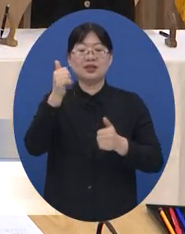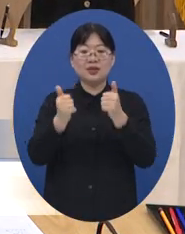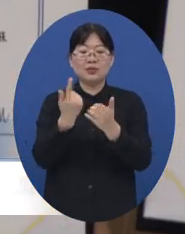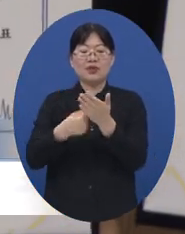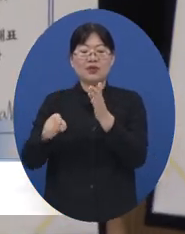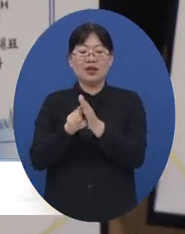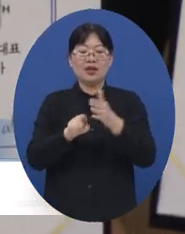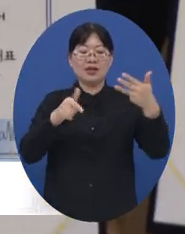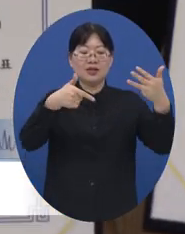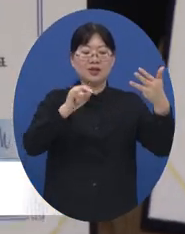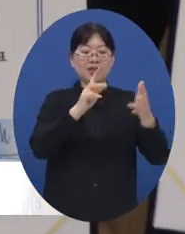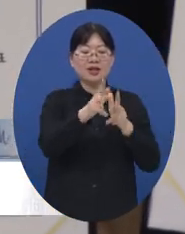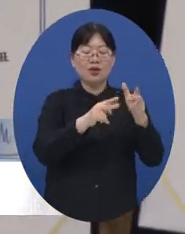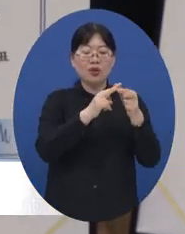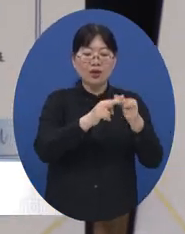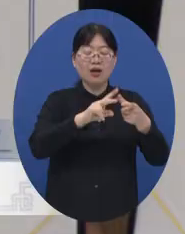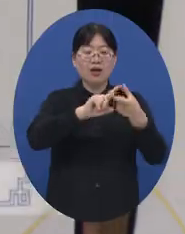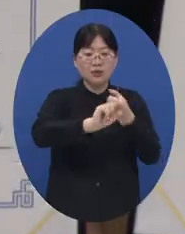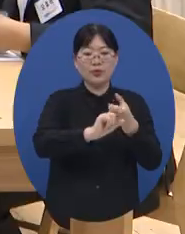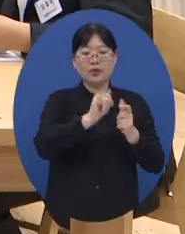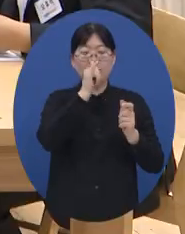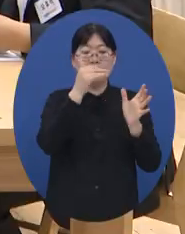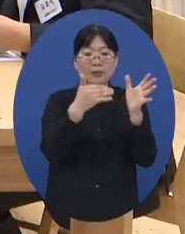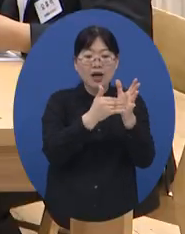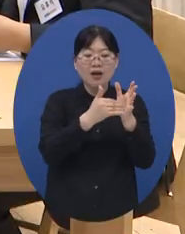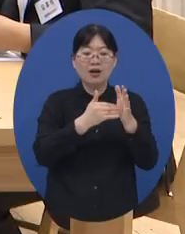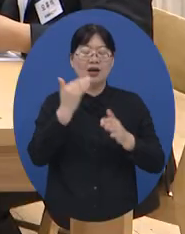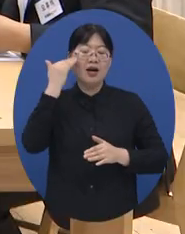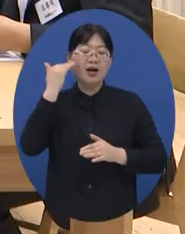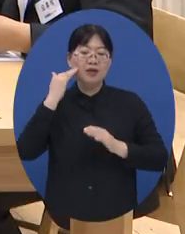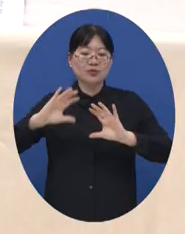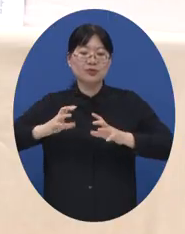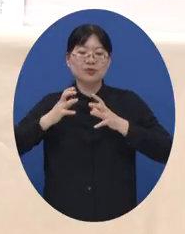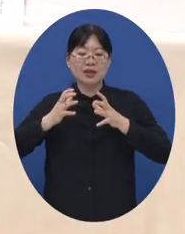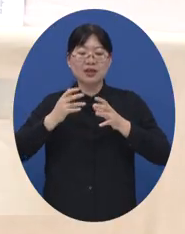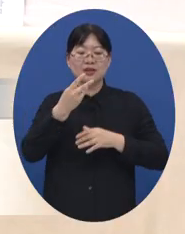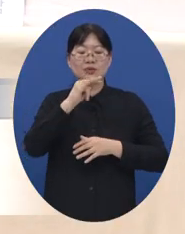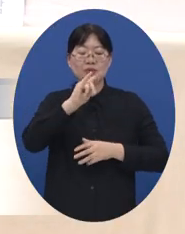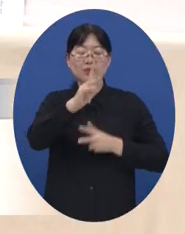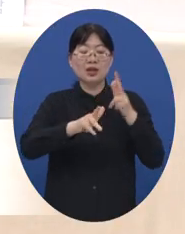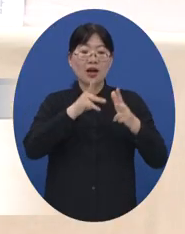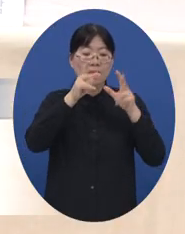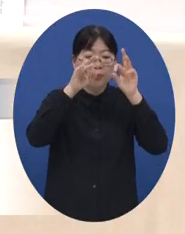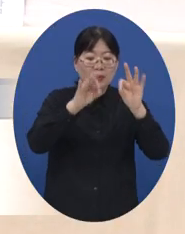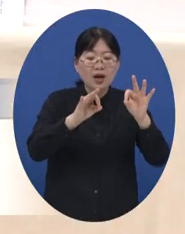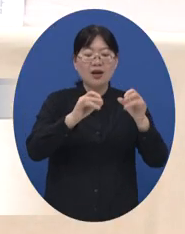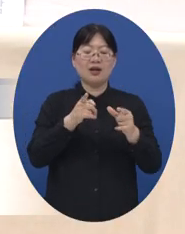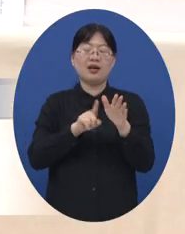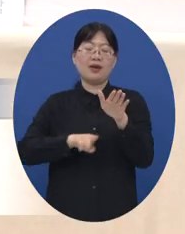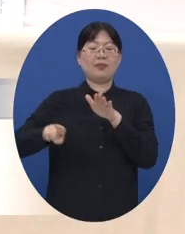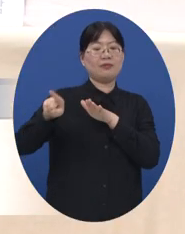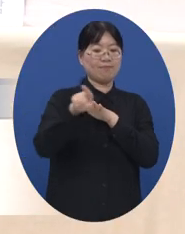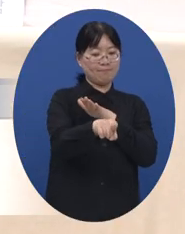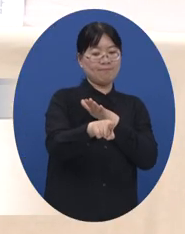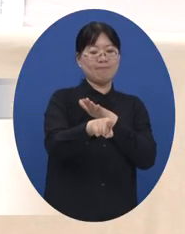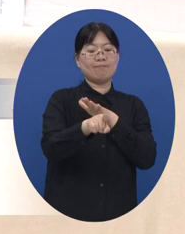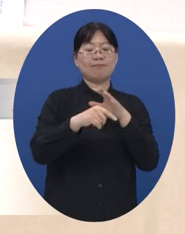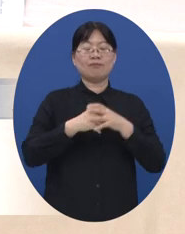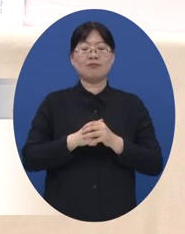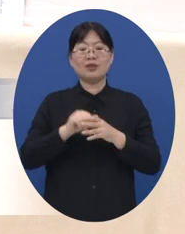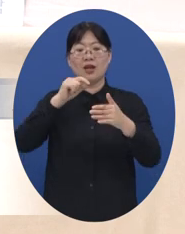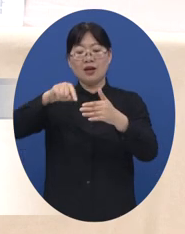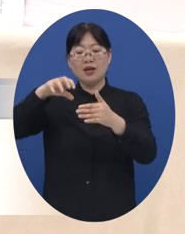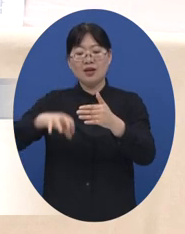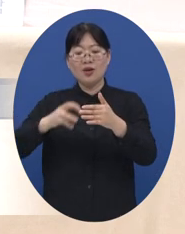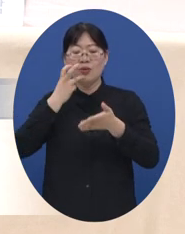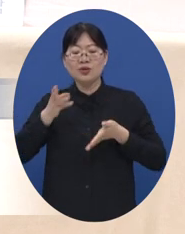위해 8개 참여 사업자와 손을 잡았습니다. 대한민국이 드론 산업에서는 제일 앞서간다.